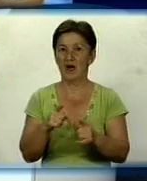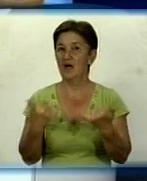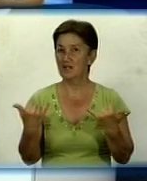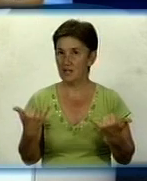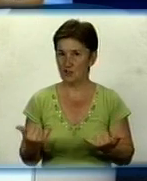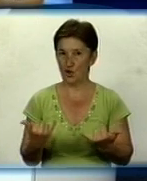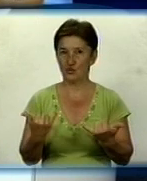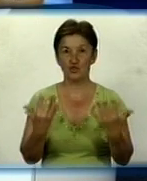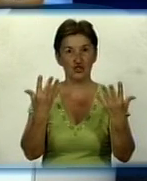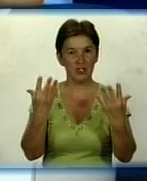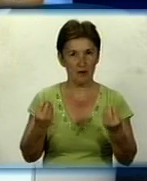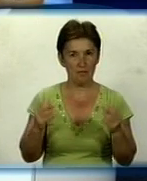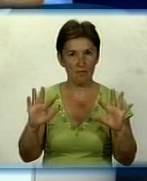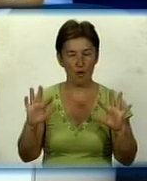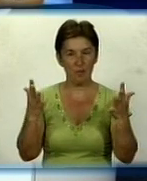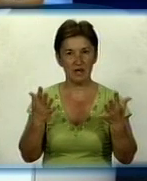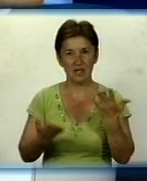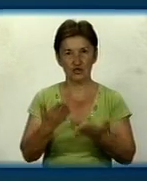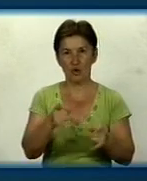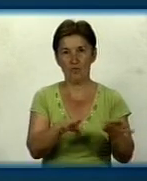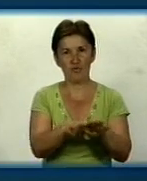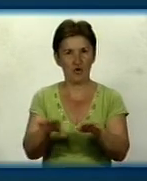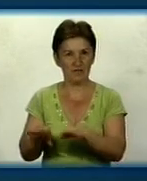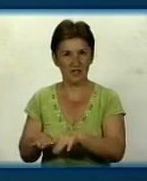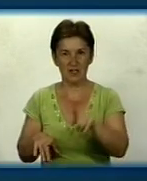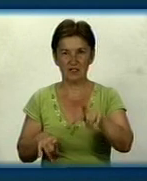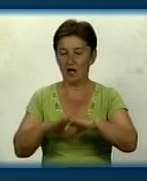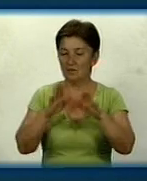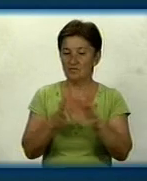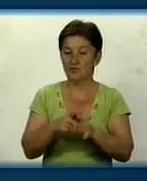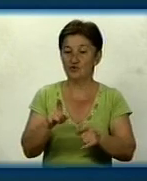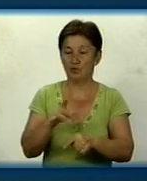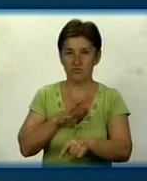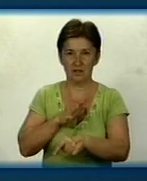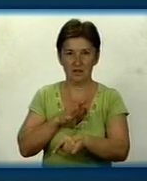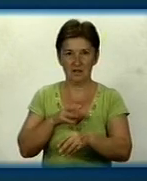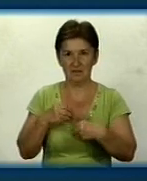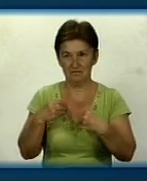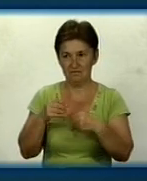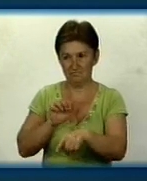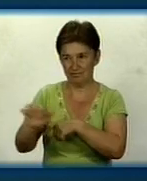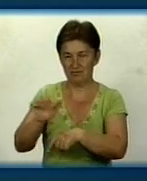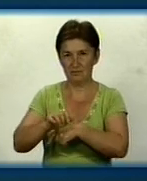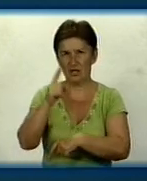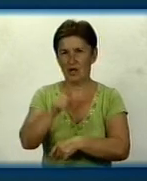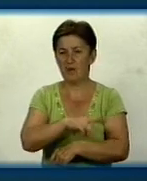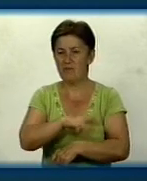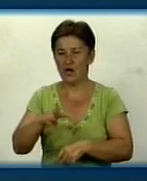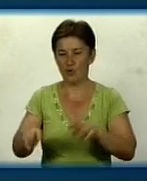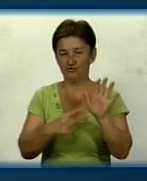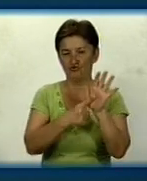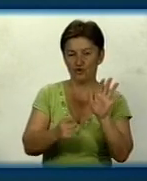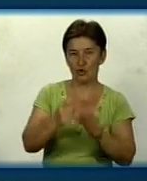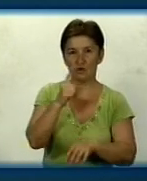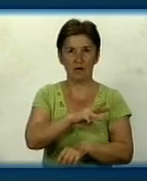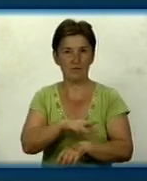дійсно, якщо порівняти, наприклад, той обсяг води, який ми подавали в місто Керовогра, це 1 млн 600-1 млн 700 кубів